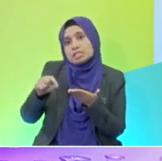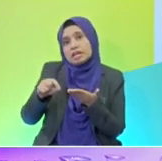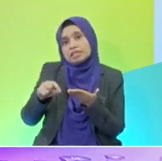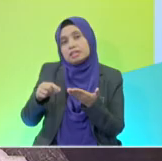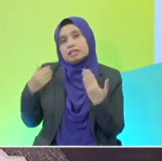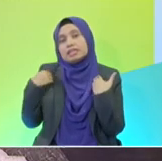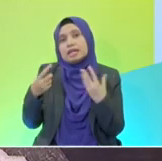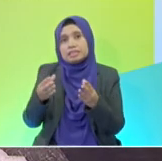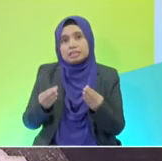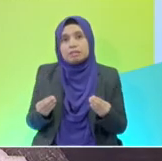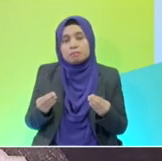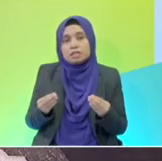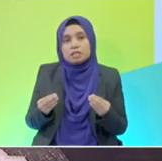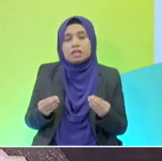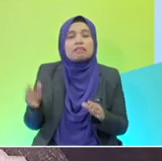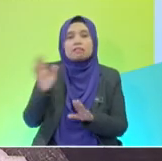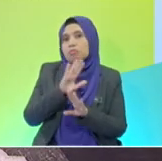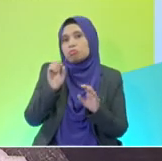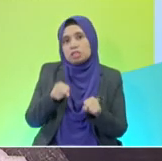tidak digalakkan